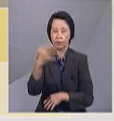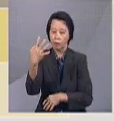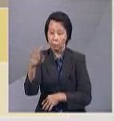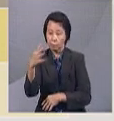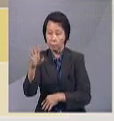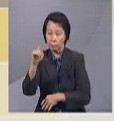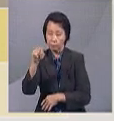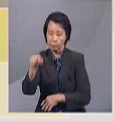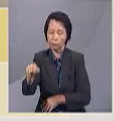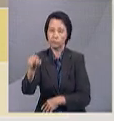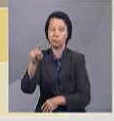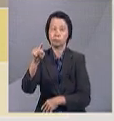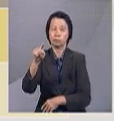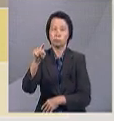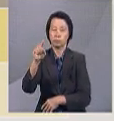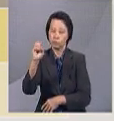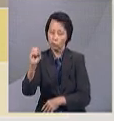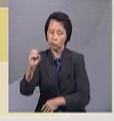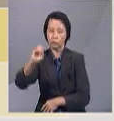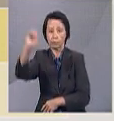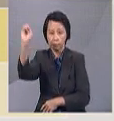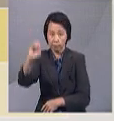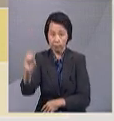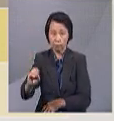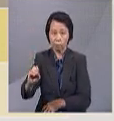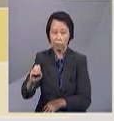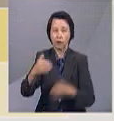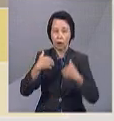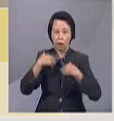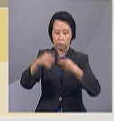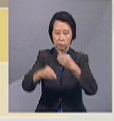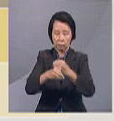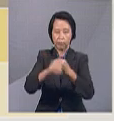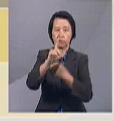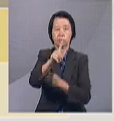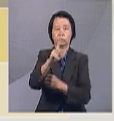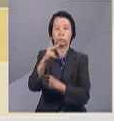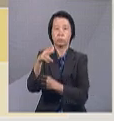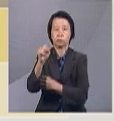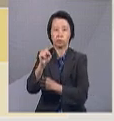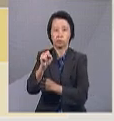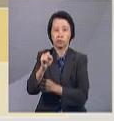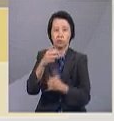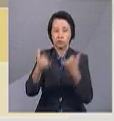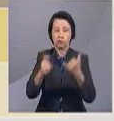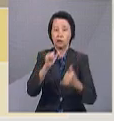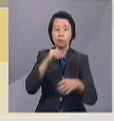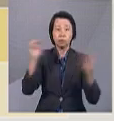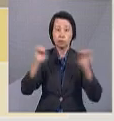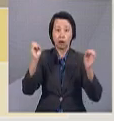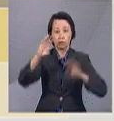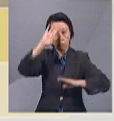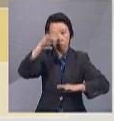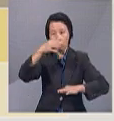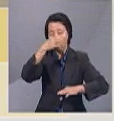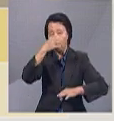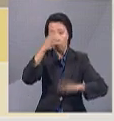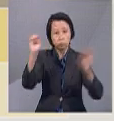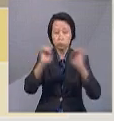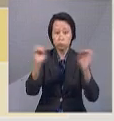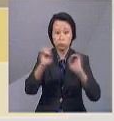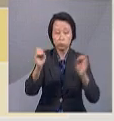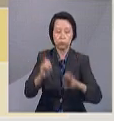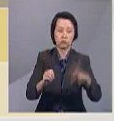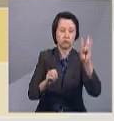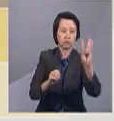pukulan afraid 40 100 itu ada pertambahan satu Keys dan mereka yang tidak tiada ada ilah